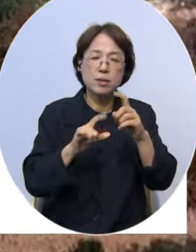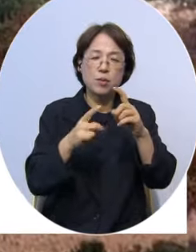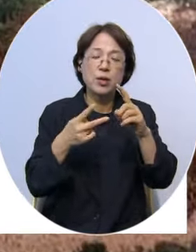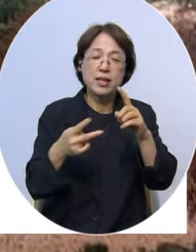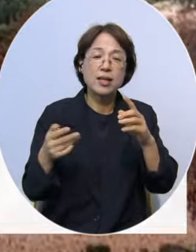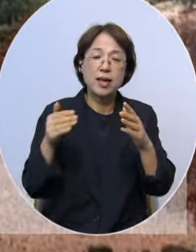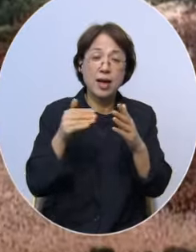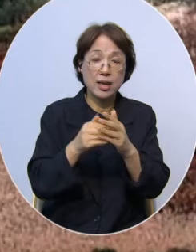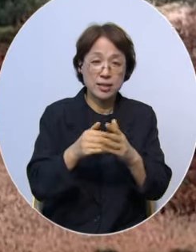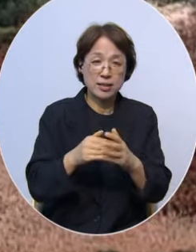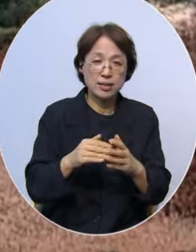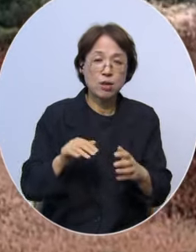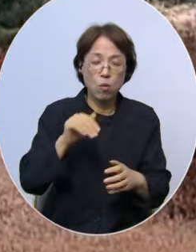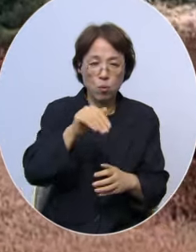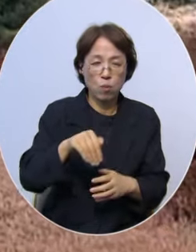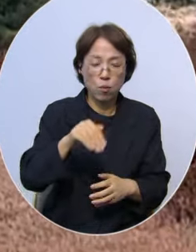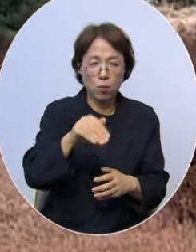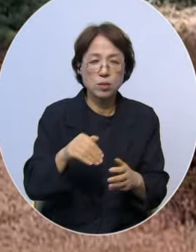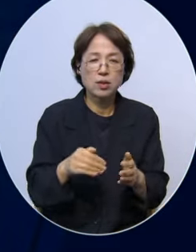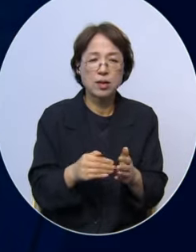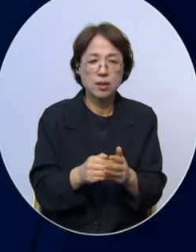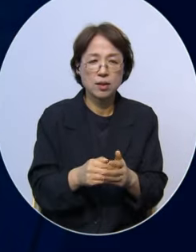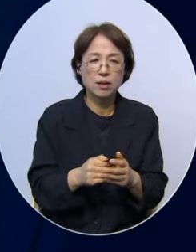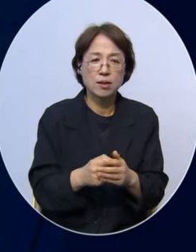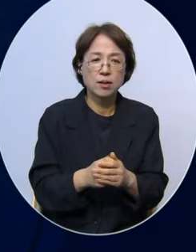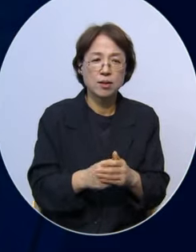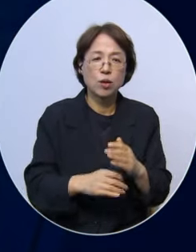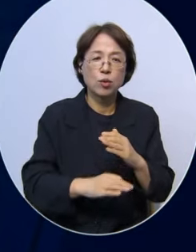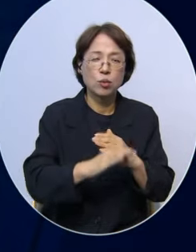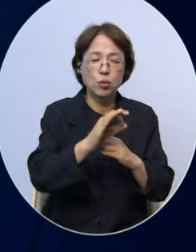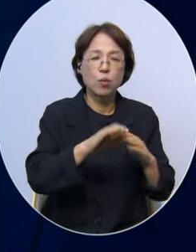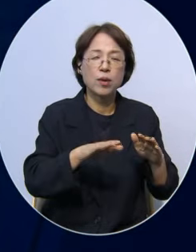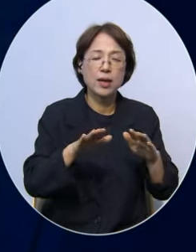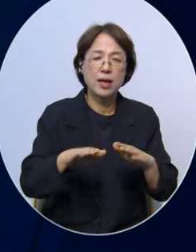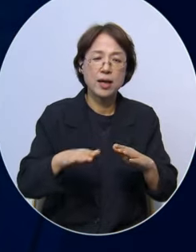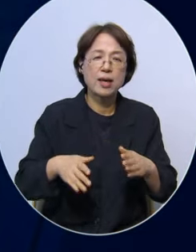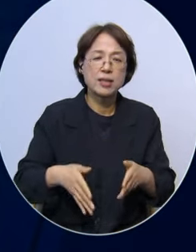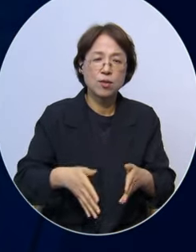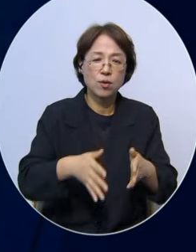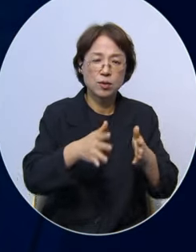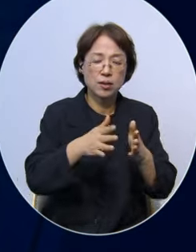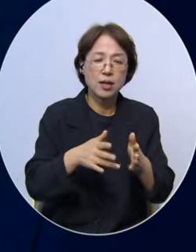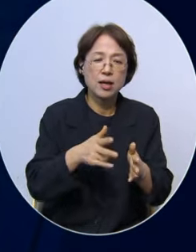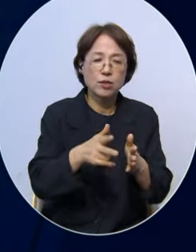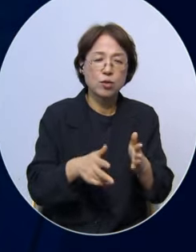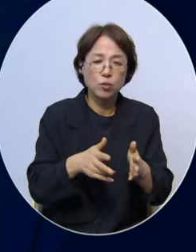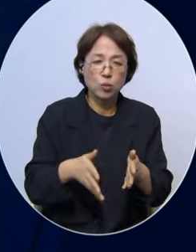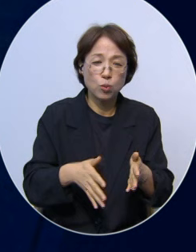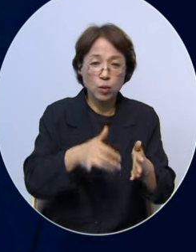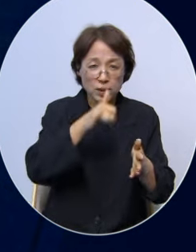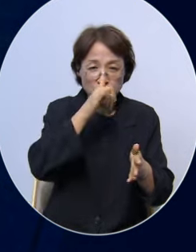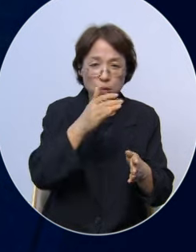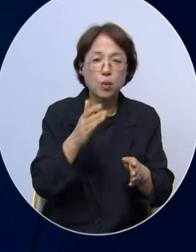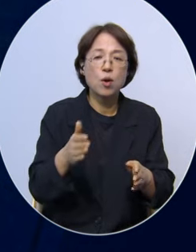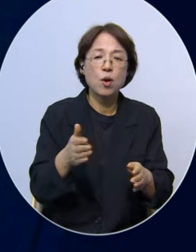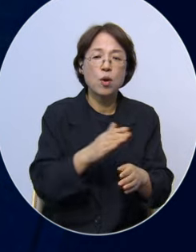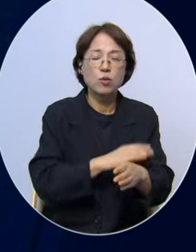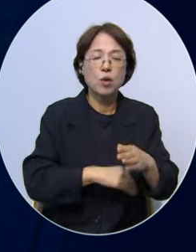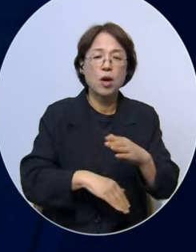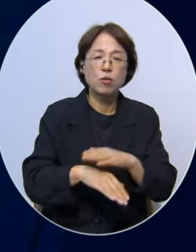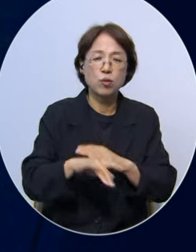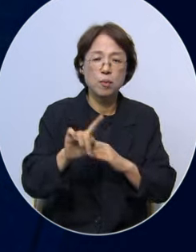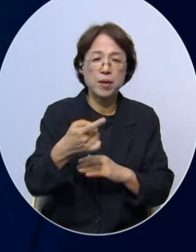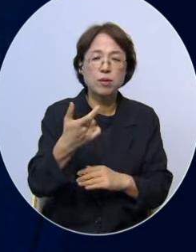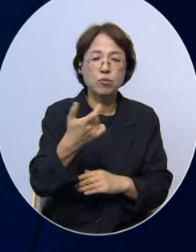진행했다고 밝혔습니다 동해선의 경우 기존의 철도와 도로가 있던 곳에 좌우로 160m 남북으로